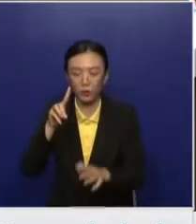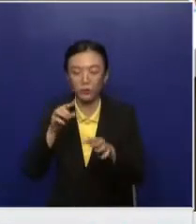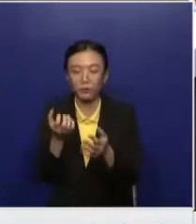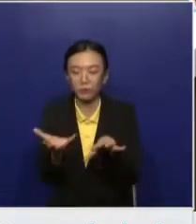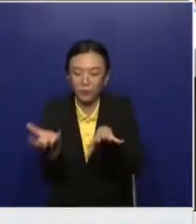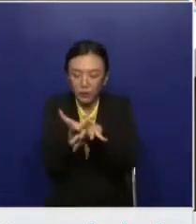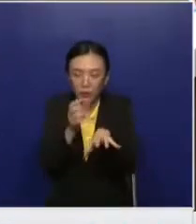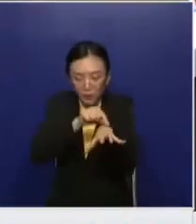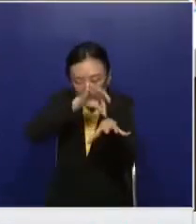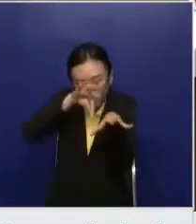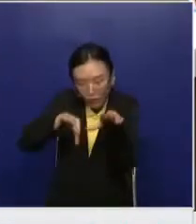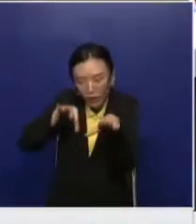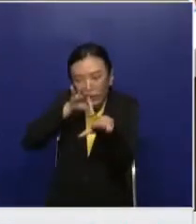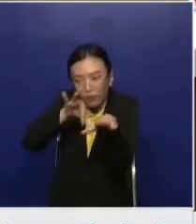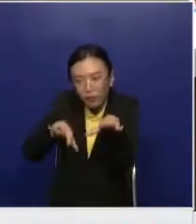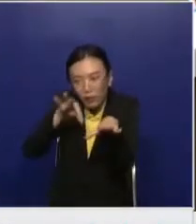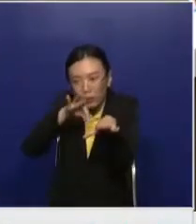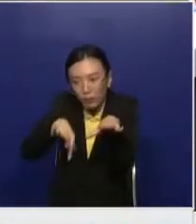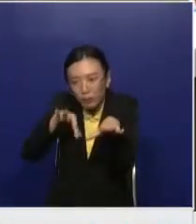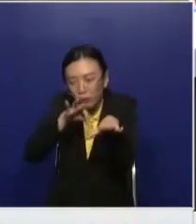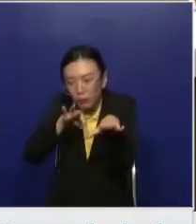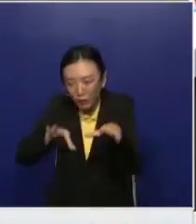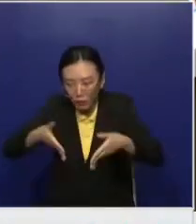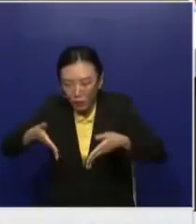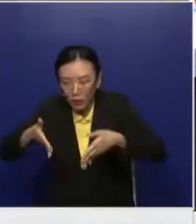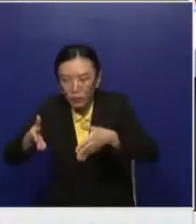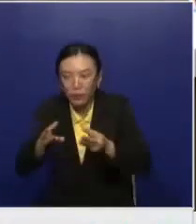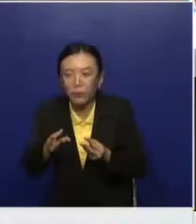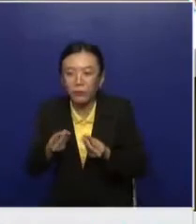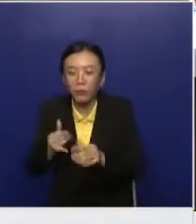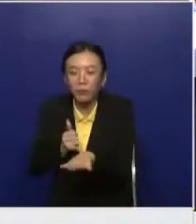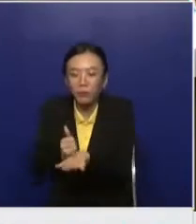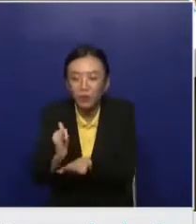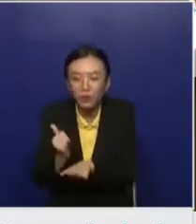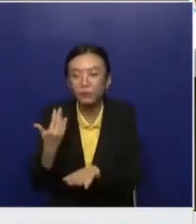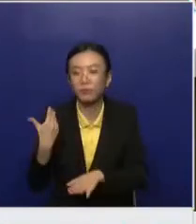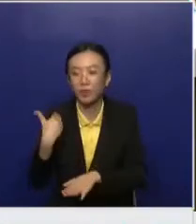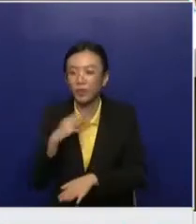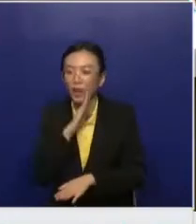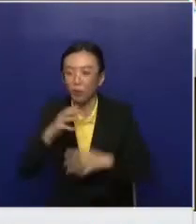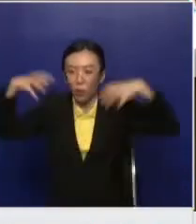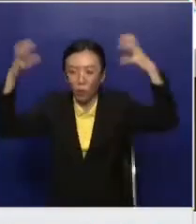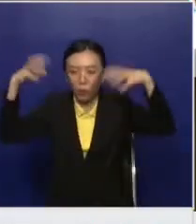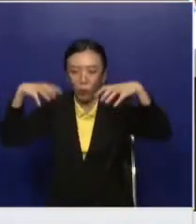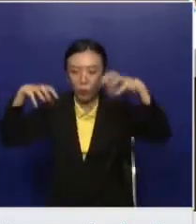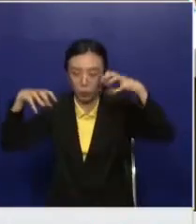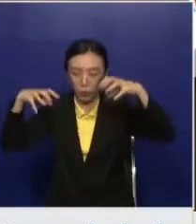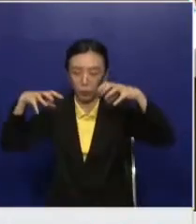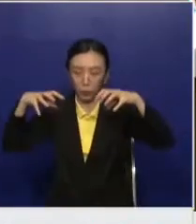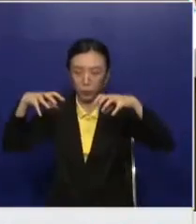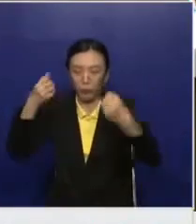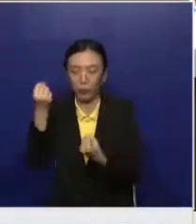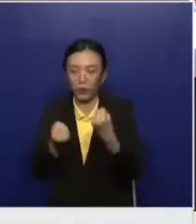รแล้วก็สะสมไว้ทำให้เกิดความลื่นนะครับเมื่อฝนตกใหม่ๆเนี่ยครับทำให้รถเบรกไ